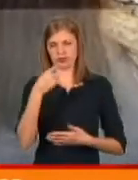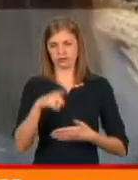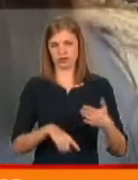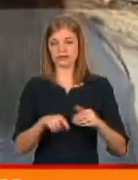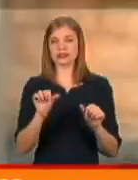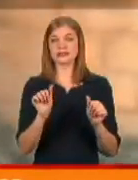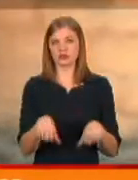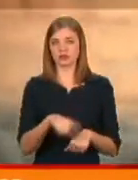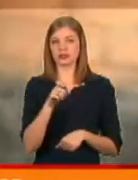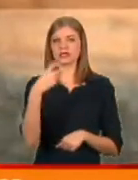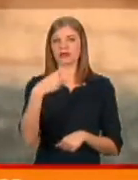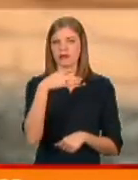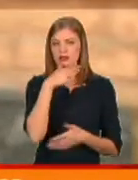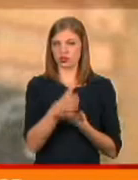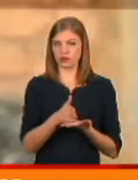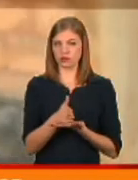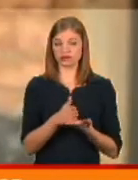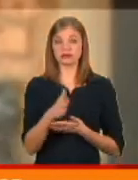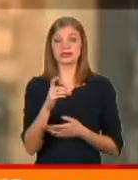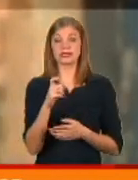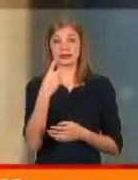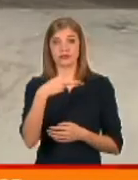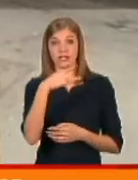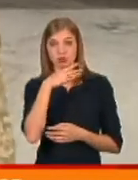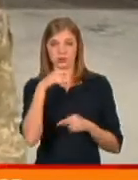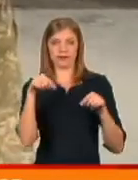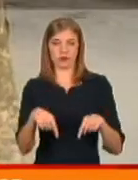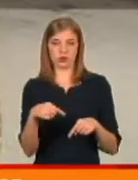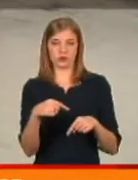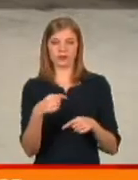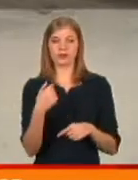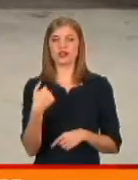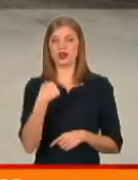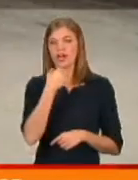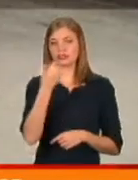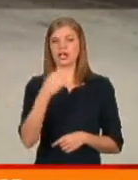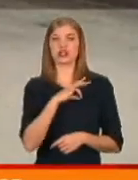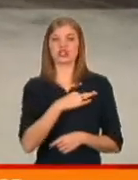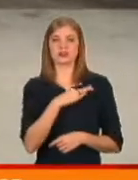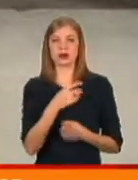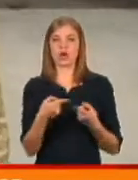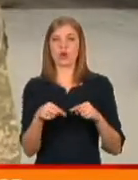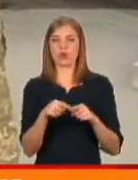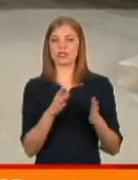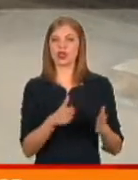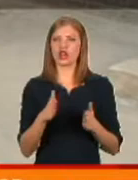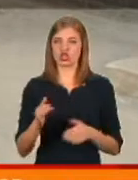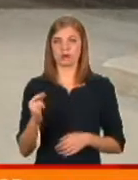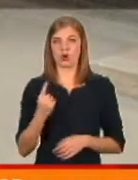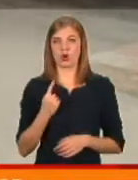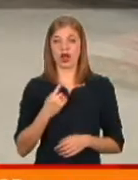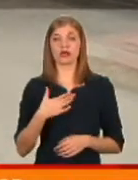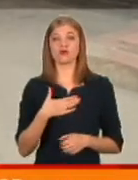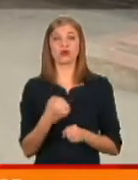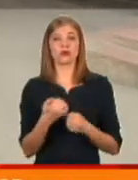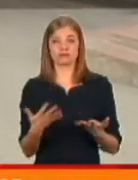упевненість сформувалися за 20 років. Половина з-поміж них тут. Я старший інспектор відділу режиму і охорони. Моя